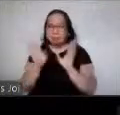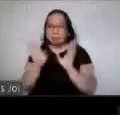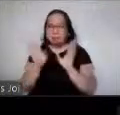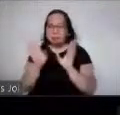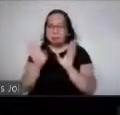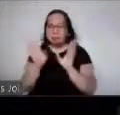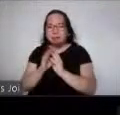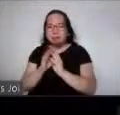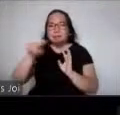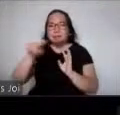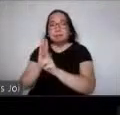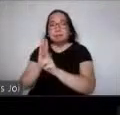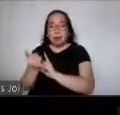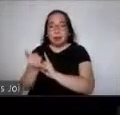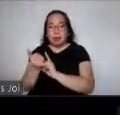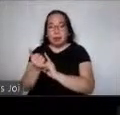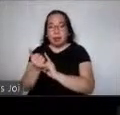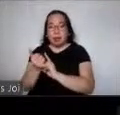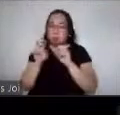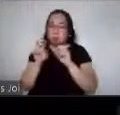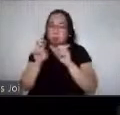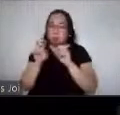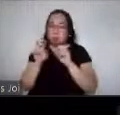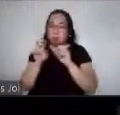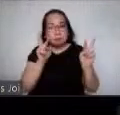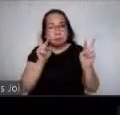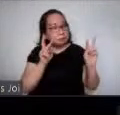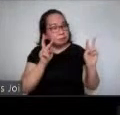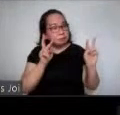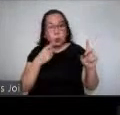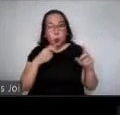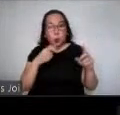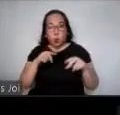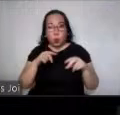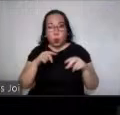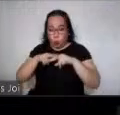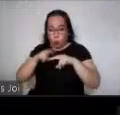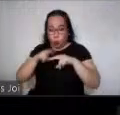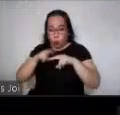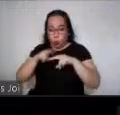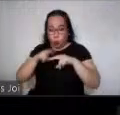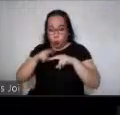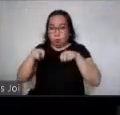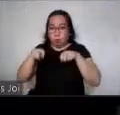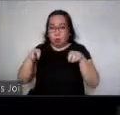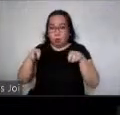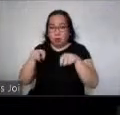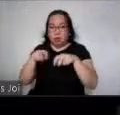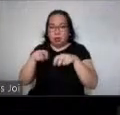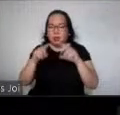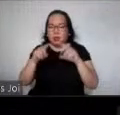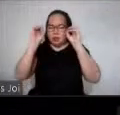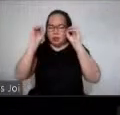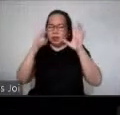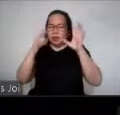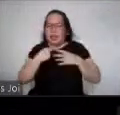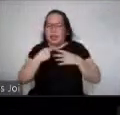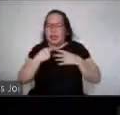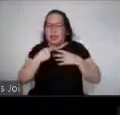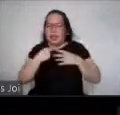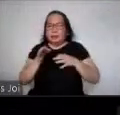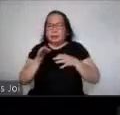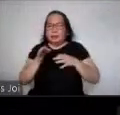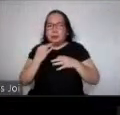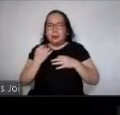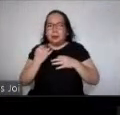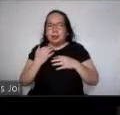mga surroundings, ang mga nakaupo sa harap niya, puro medyo nahirapan si Teacher Pina ay nababa niya